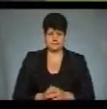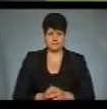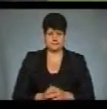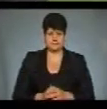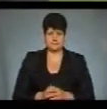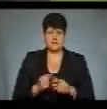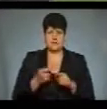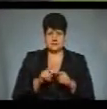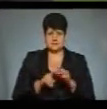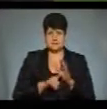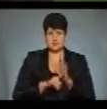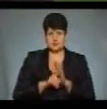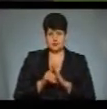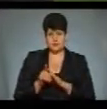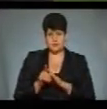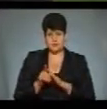Цим ми започаткували